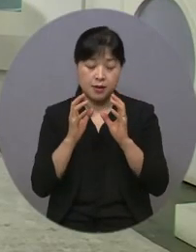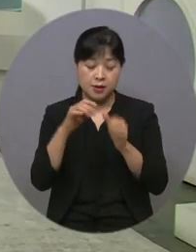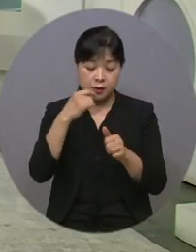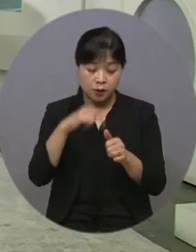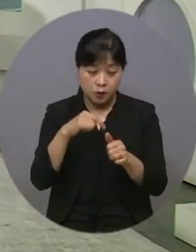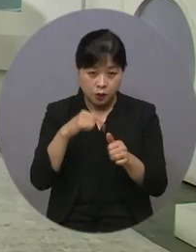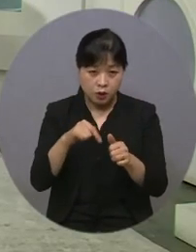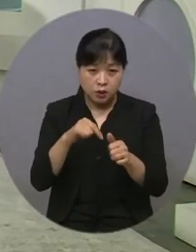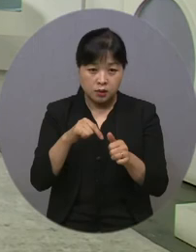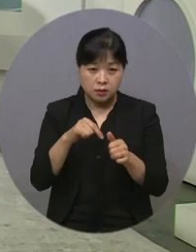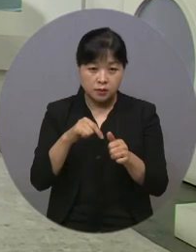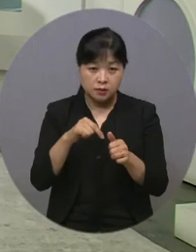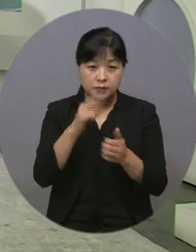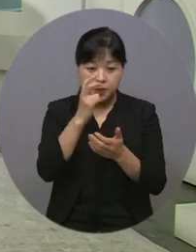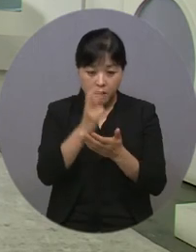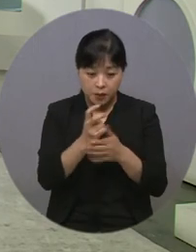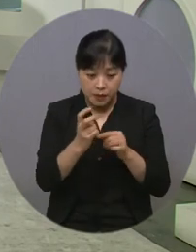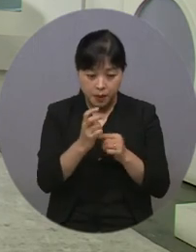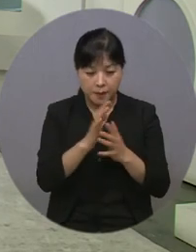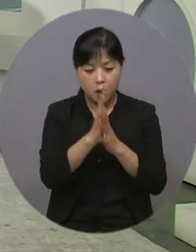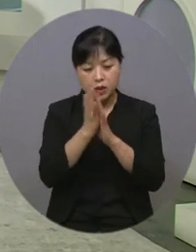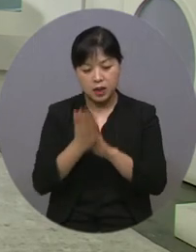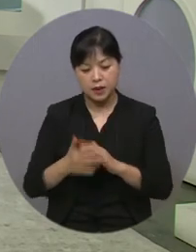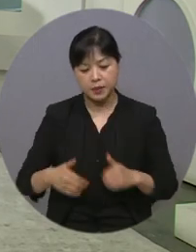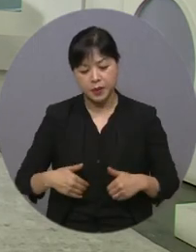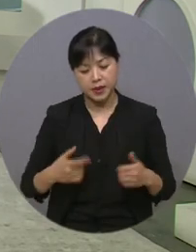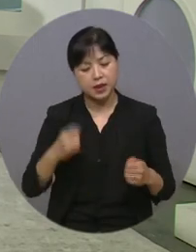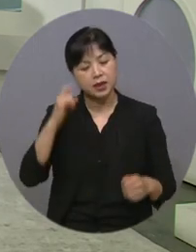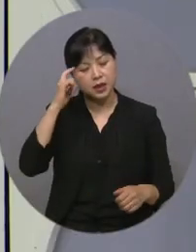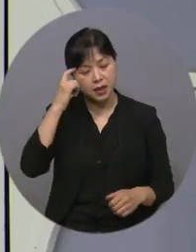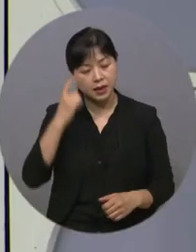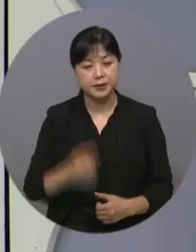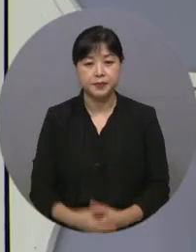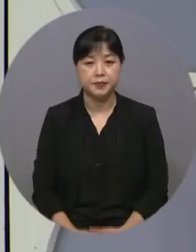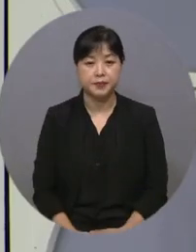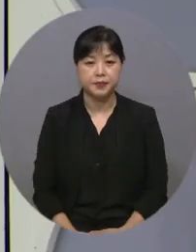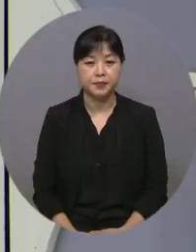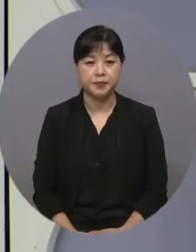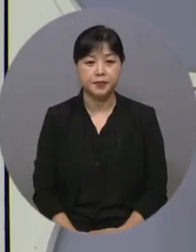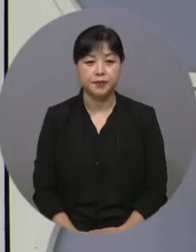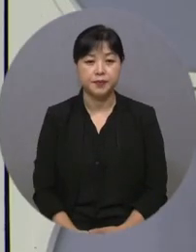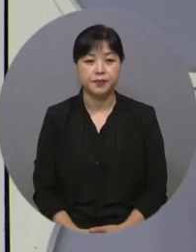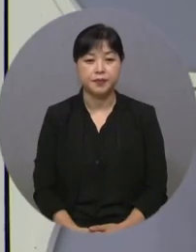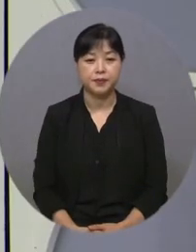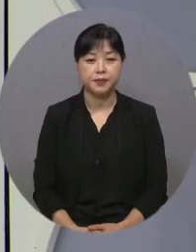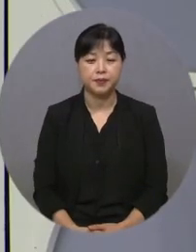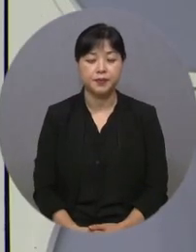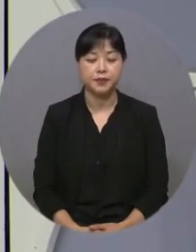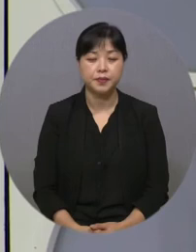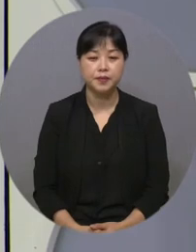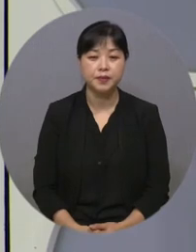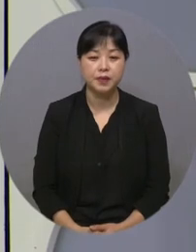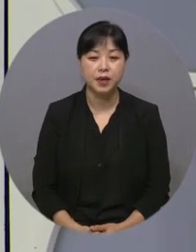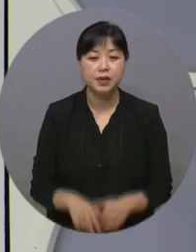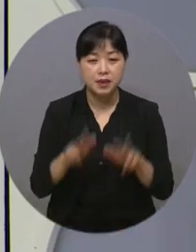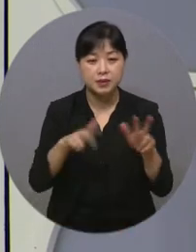제도가 뭐가 좀 변화가 오여야 될까나. 그랬어요. 네. 그래서 그거를 제도적으로